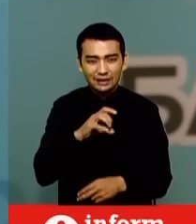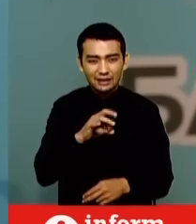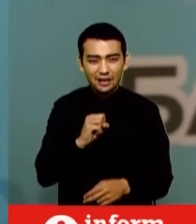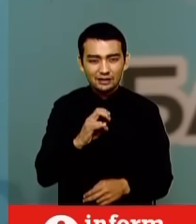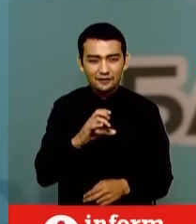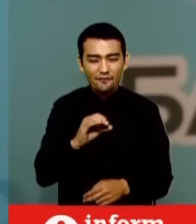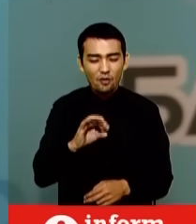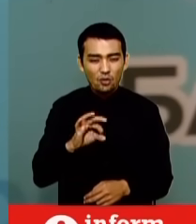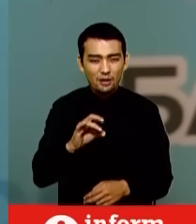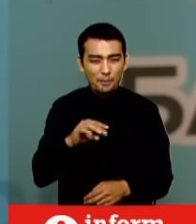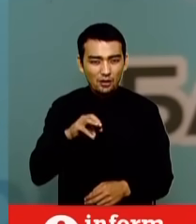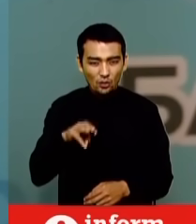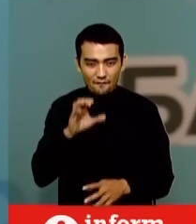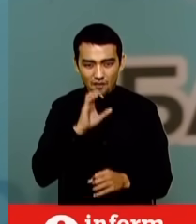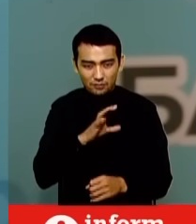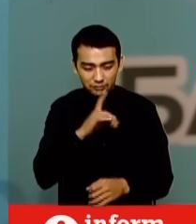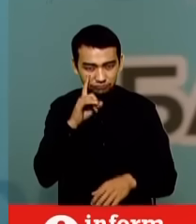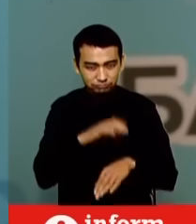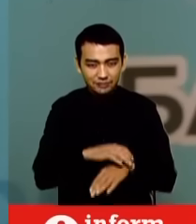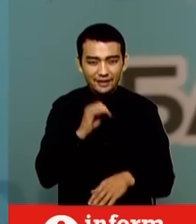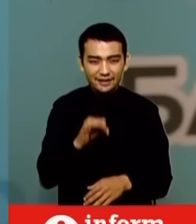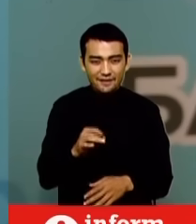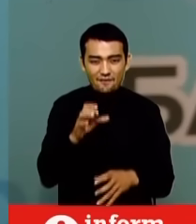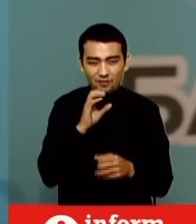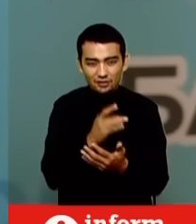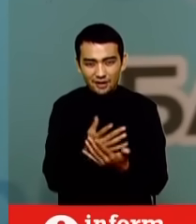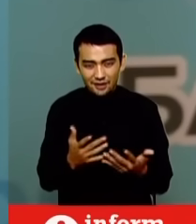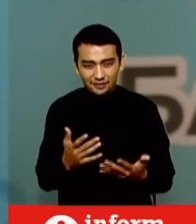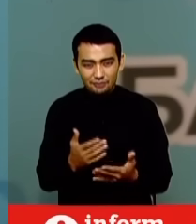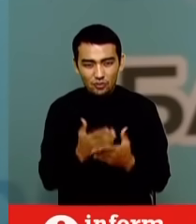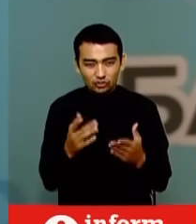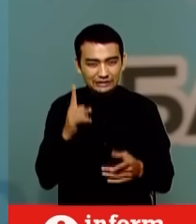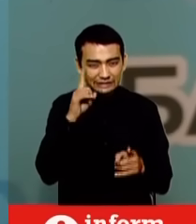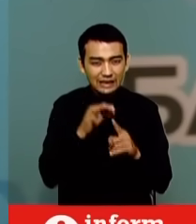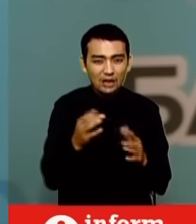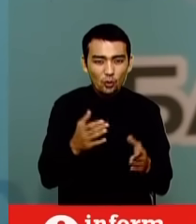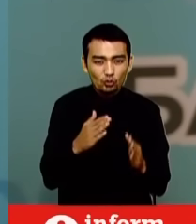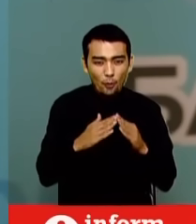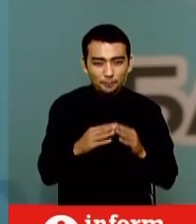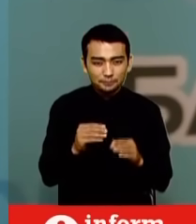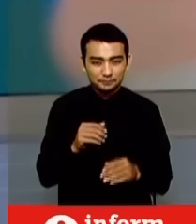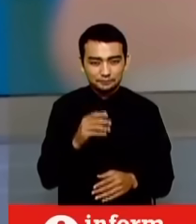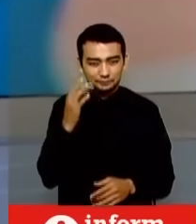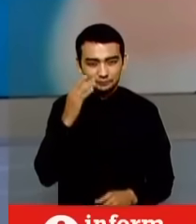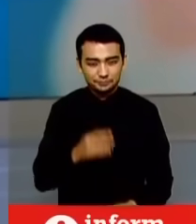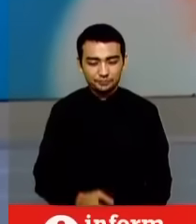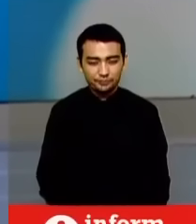ұрлаған жайттарда тіркелді. Ұрланған жол инфрақұрылымы элементтері көбінесе тұрмыстық мақсаттарда қолданылады.